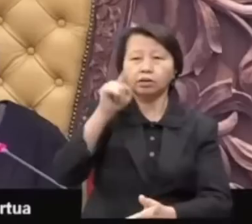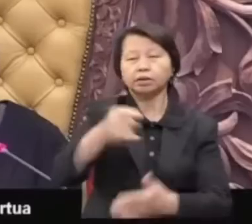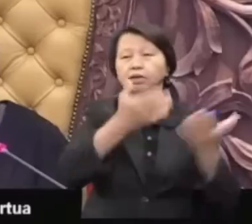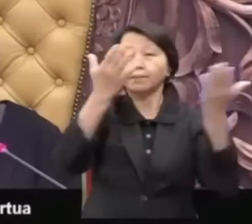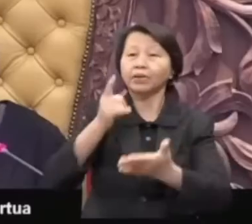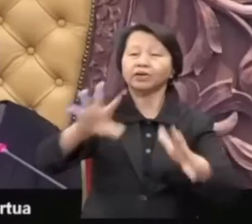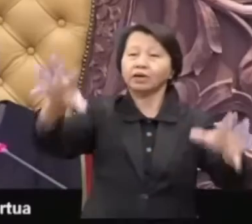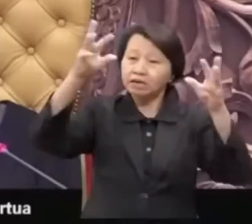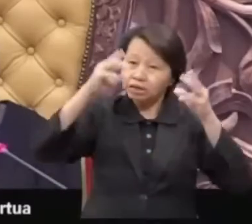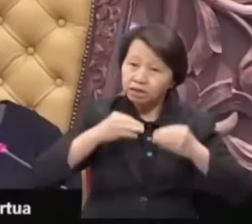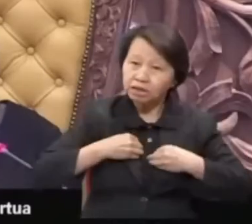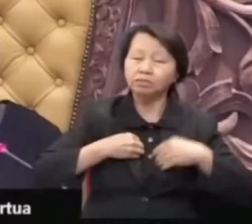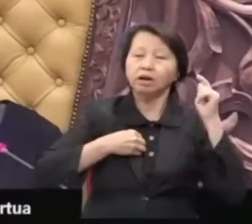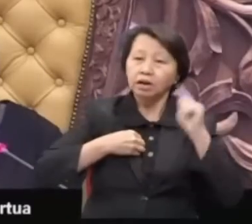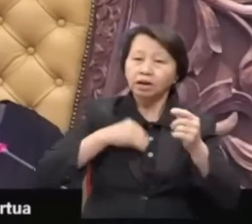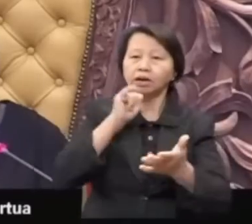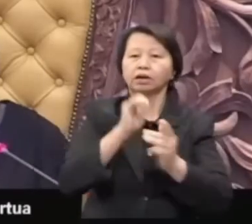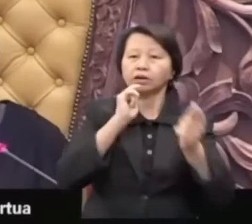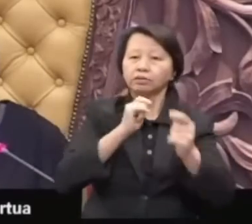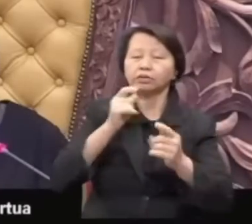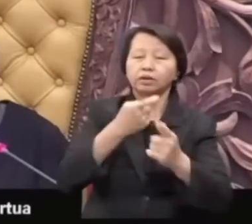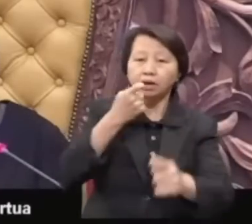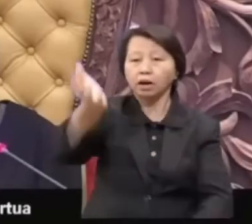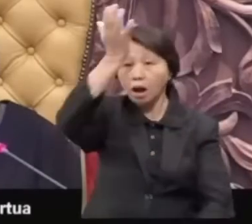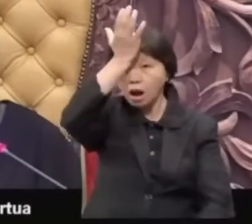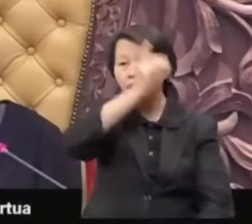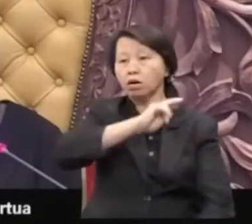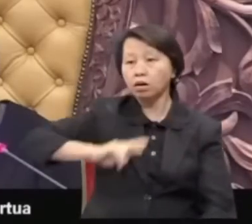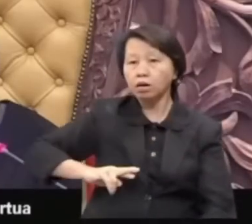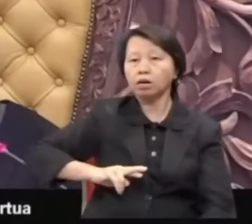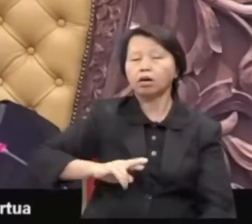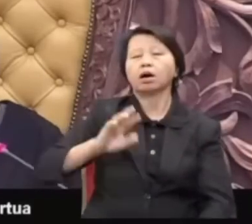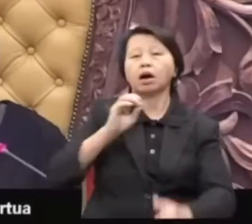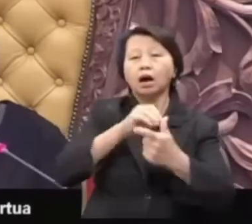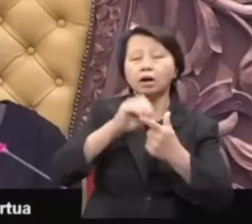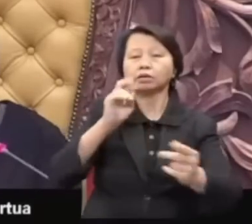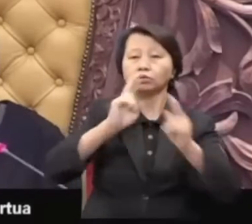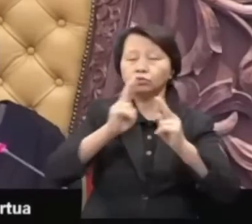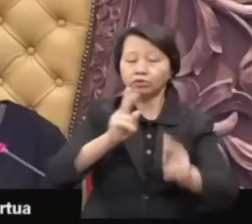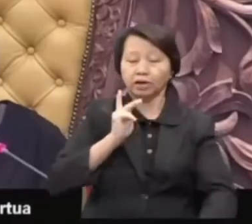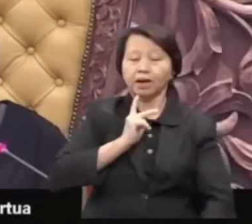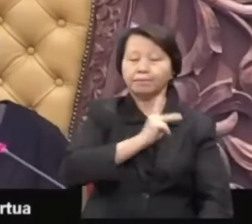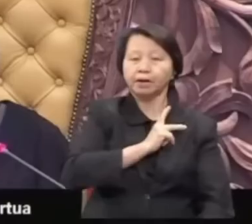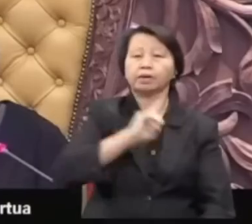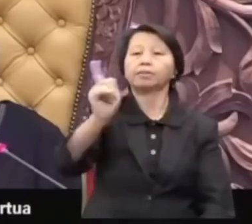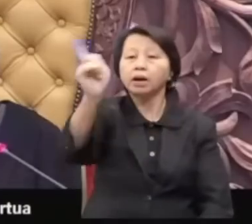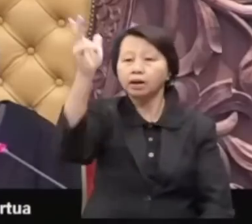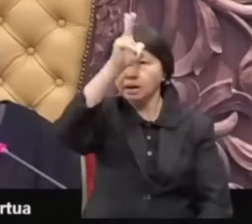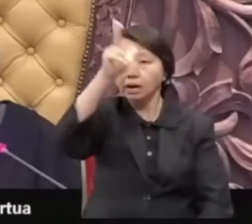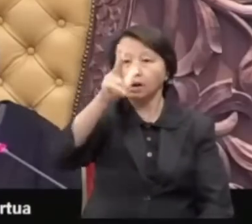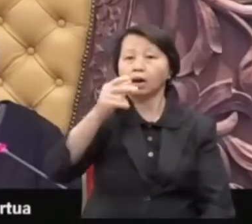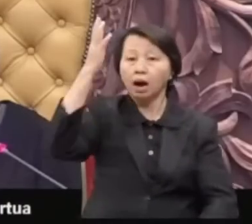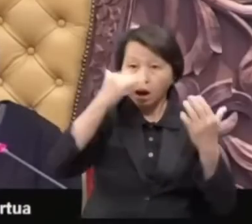telah diterima Ia merupakan titah yang dibutuhkan agung bukan lagi kita atau ucapan mana-mana kerajaan